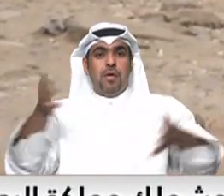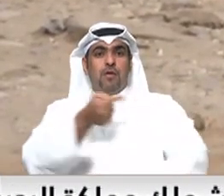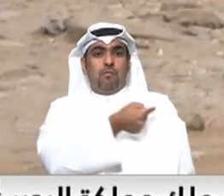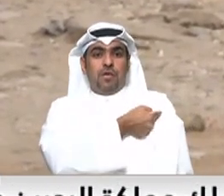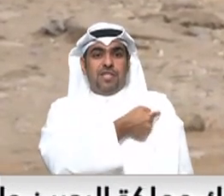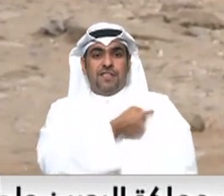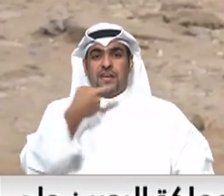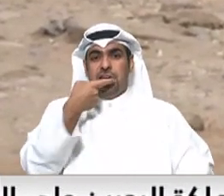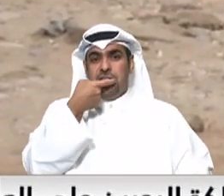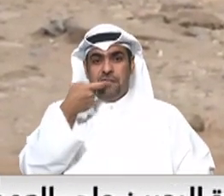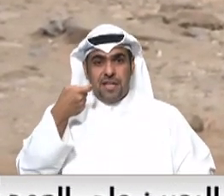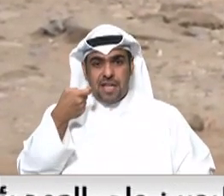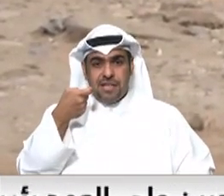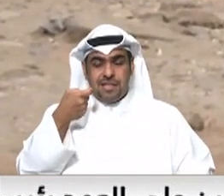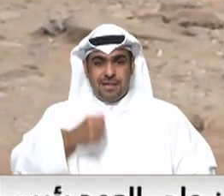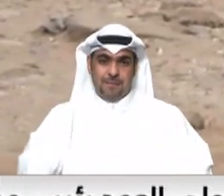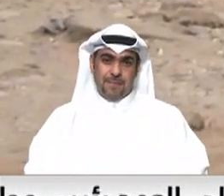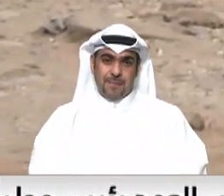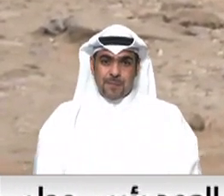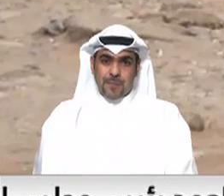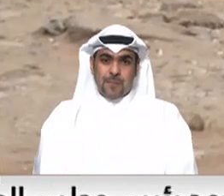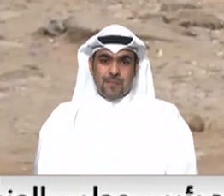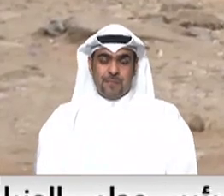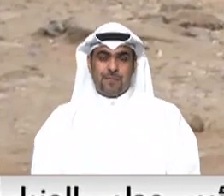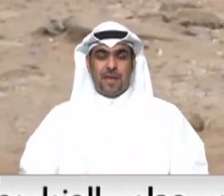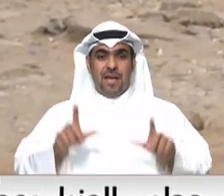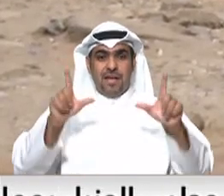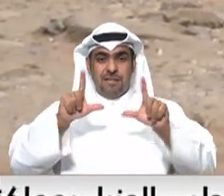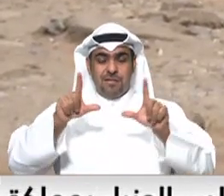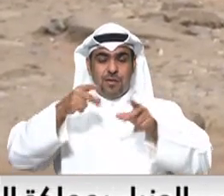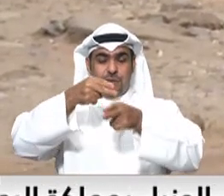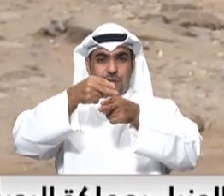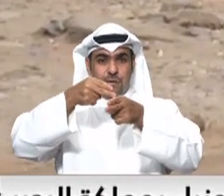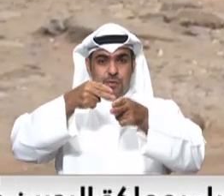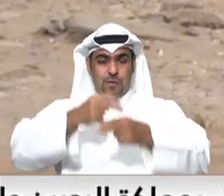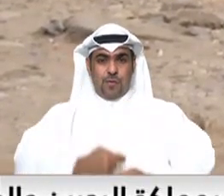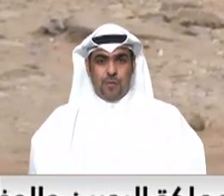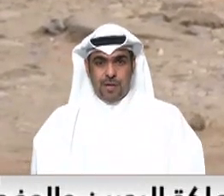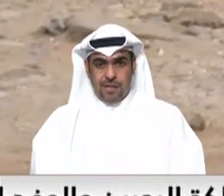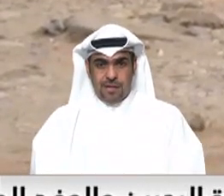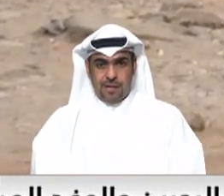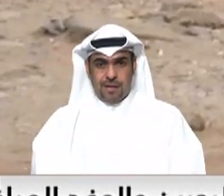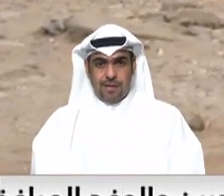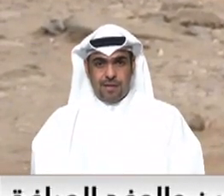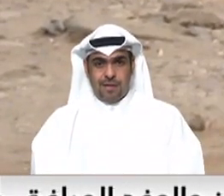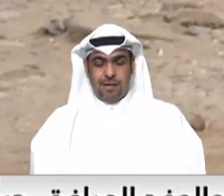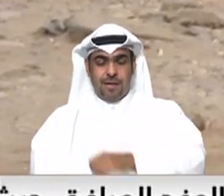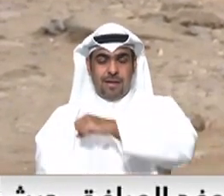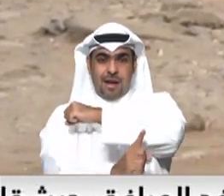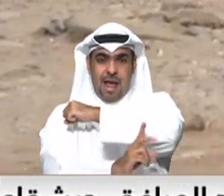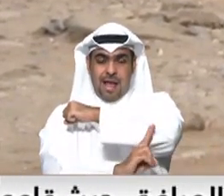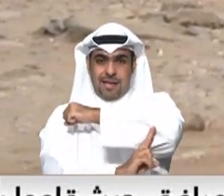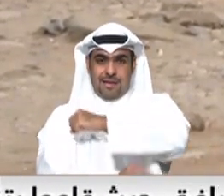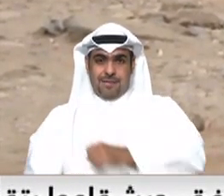الصحية في محافظة تعز. مروى النبيل، لتلفزيون دولة الكويت، عدن.